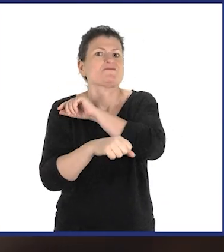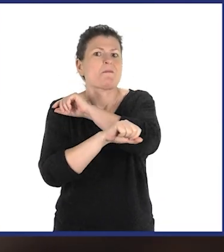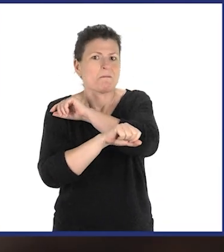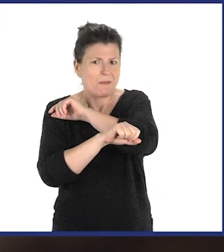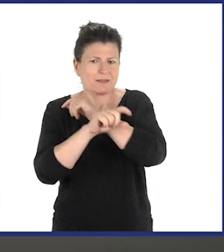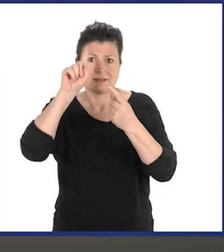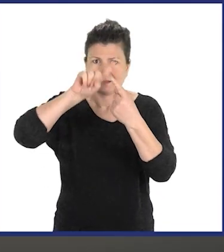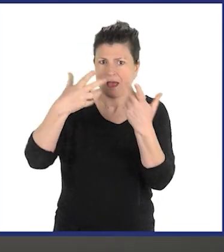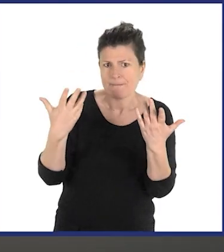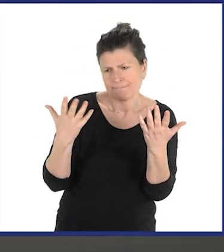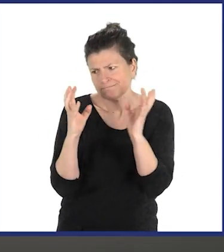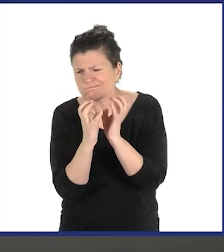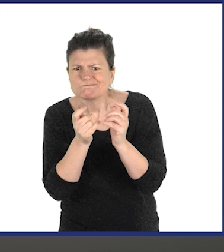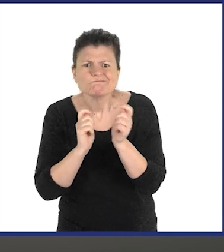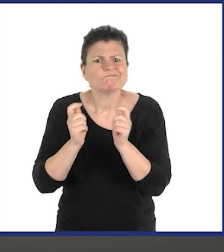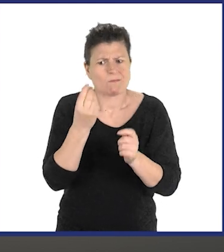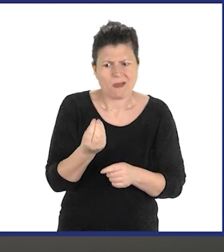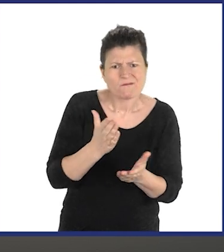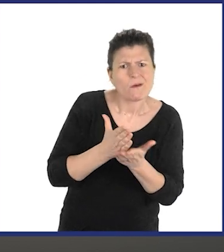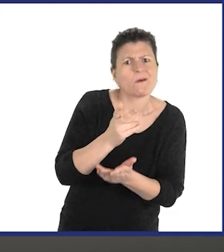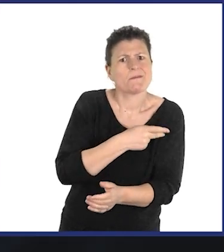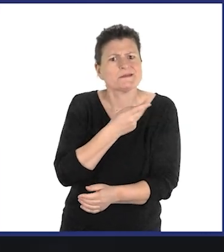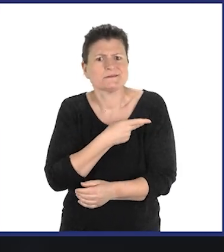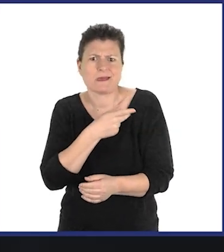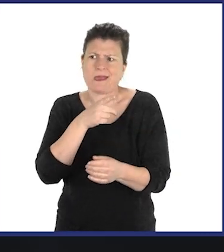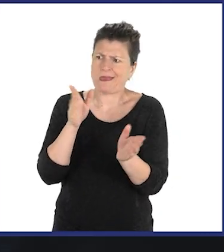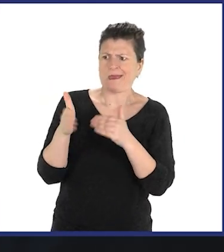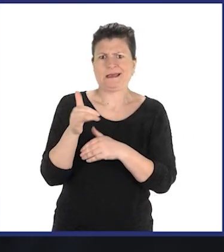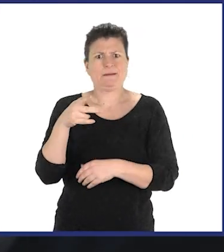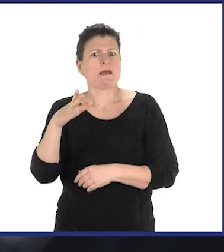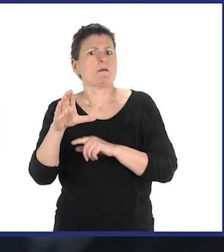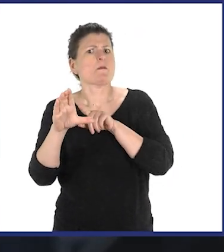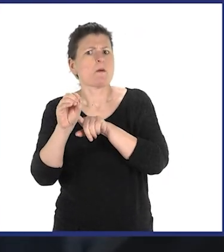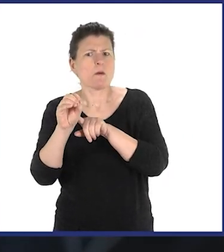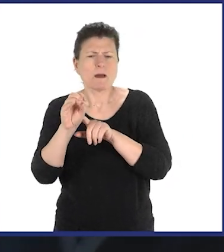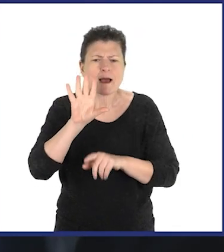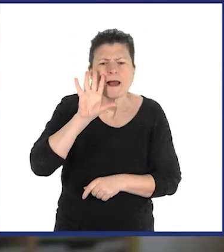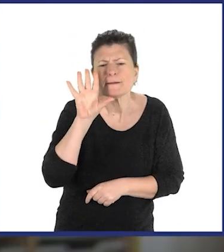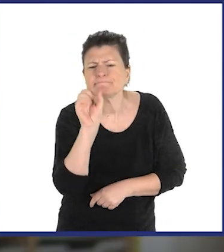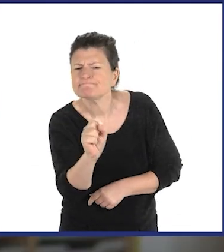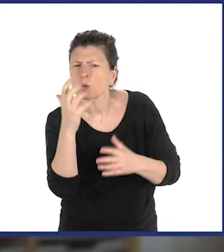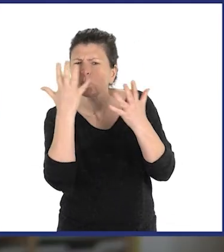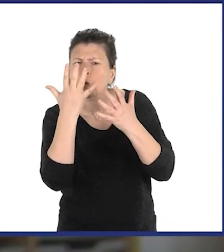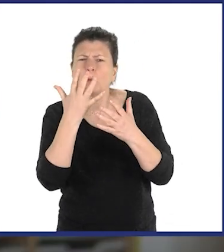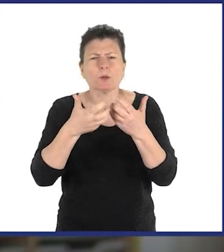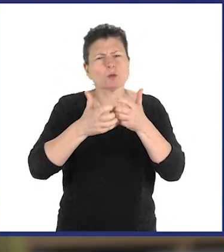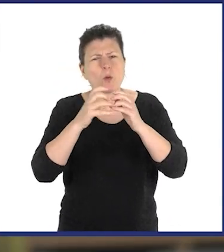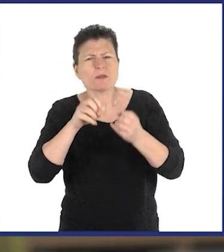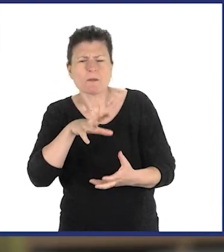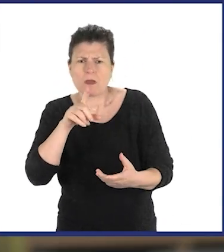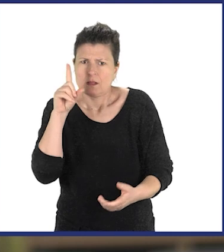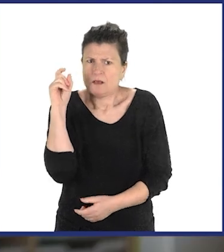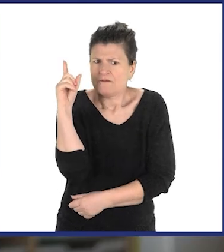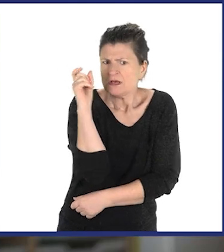par semaine pour faire un point sur le parcours médical des enfants entièrement encadrés par la PCO. Identifier les troubles du neurodéveloppement, c'est